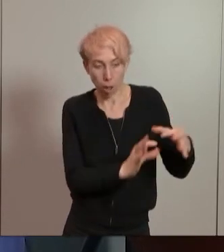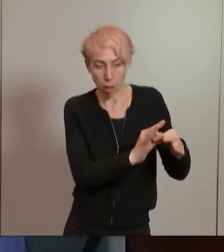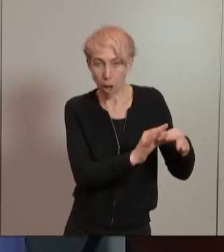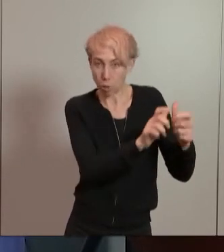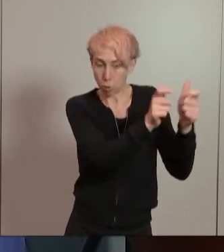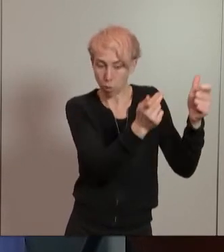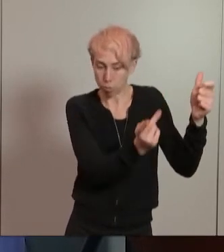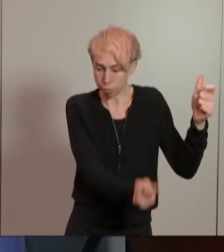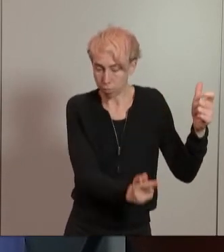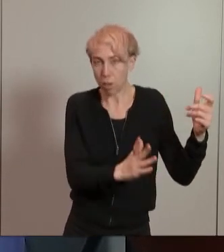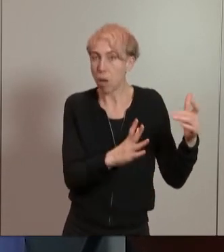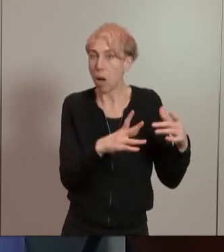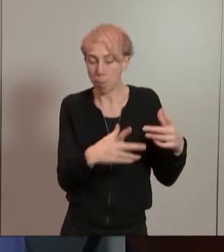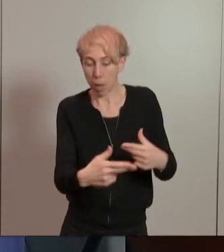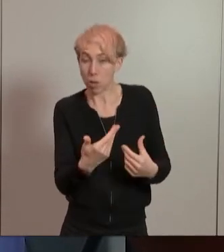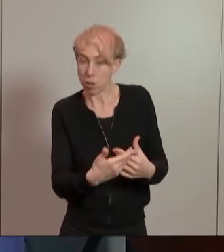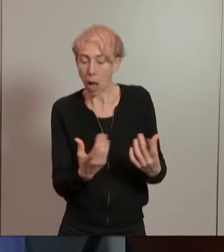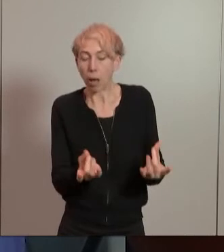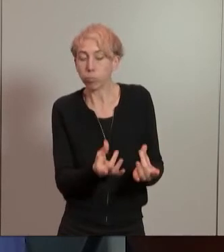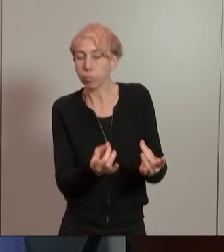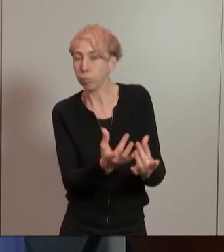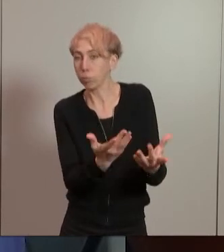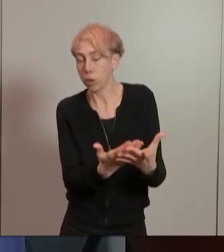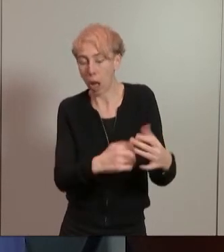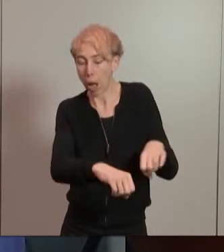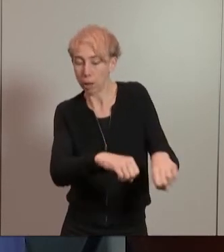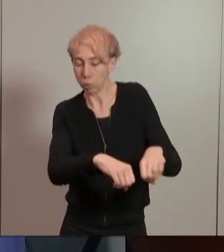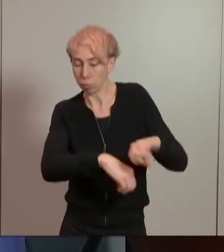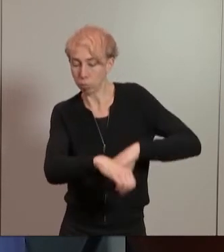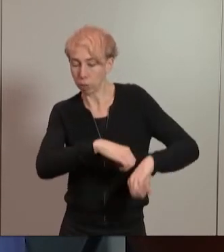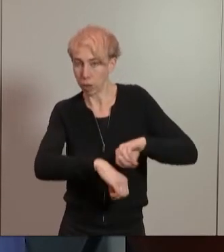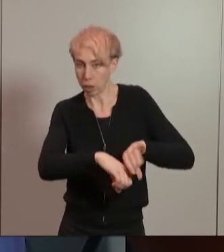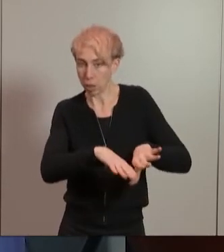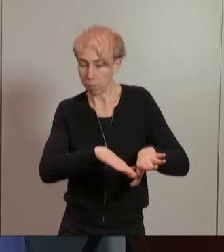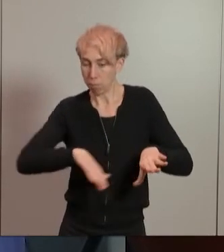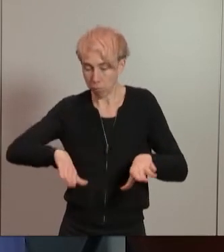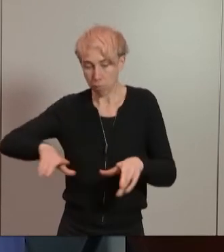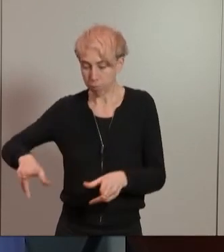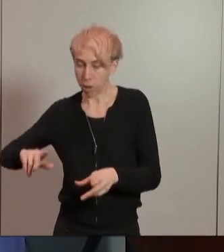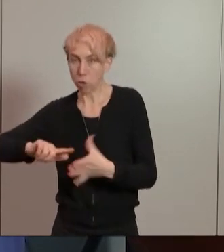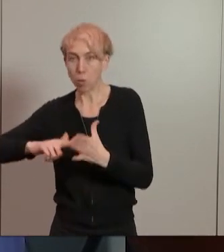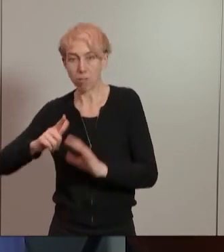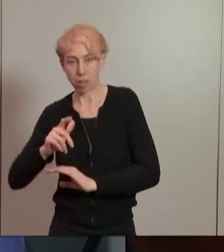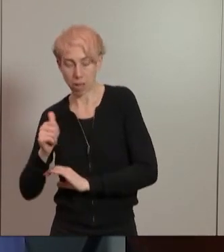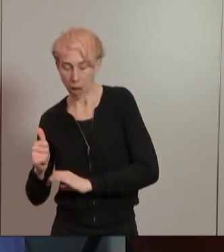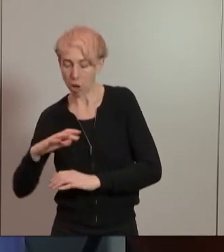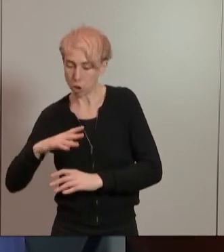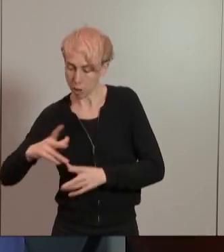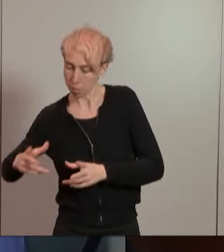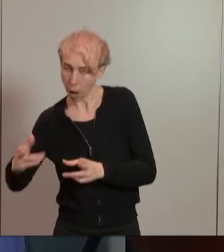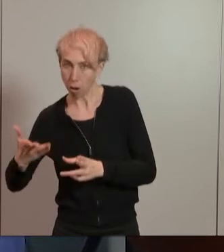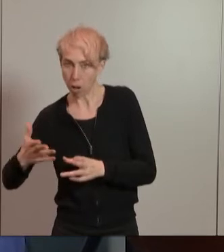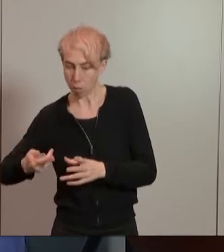Pendant cette période, des actions ponctuelles et activités simples de coopération ont été mises en place. À partir de 2021, une phase de consolidation